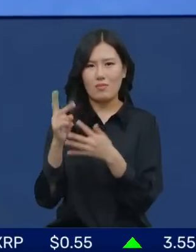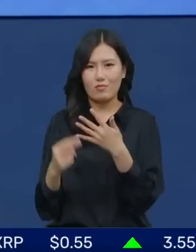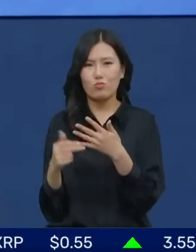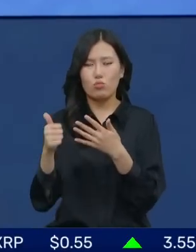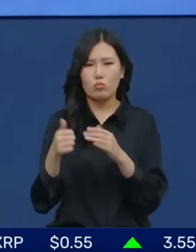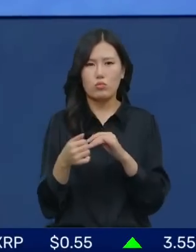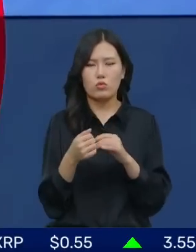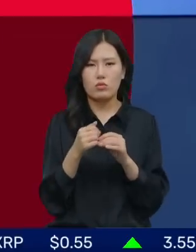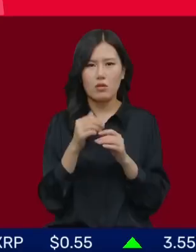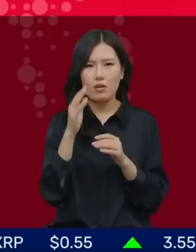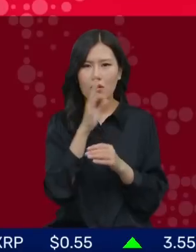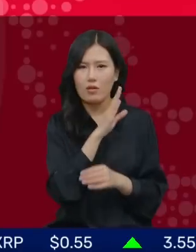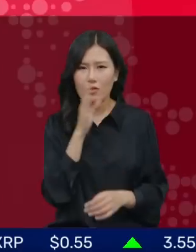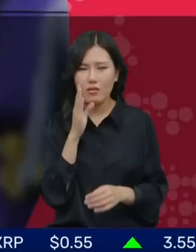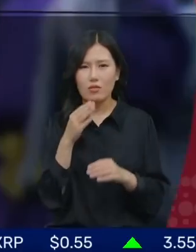хаа.